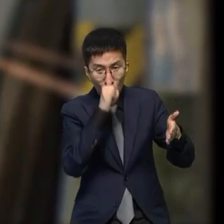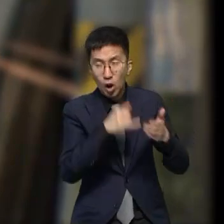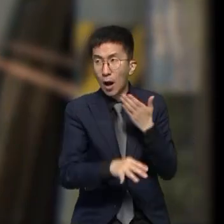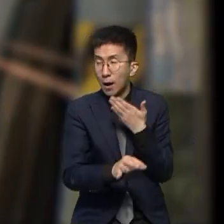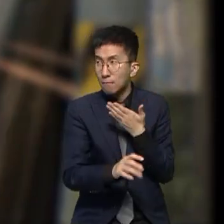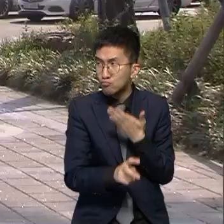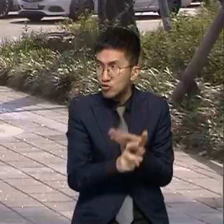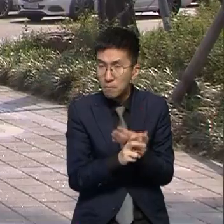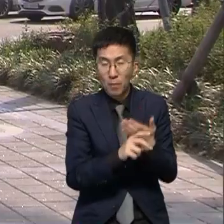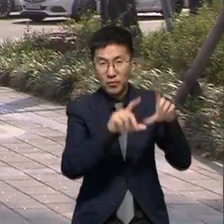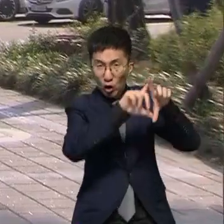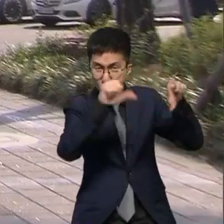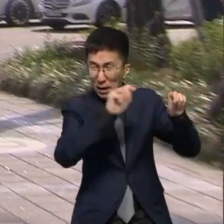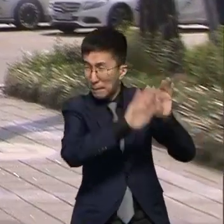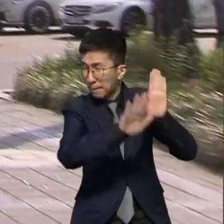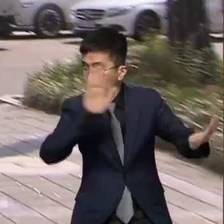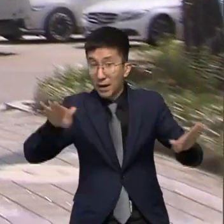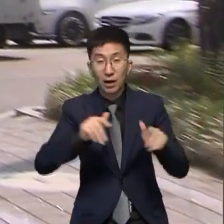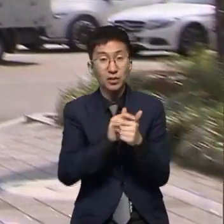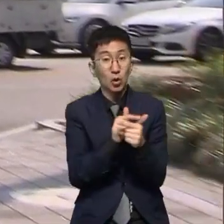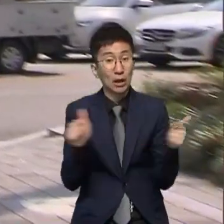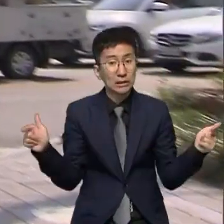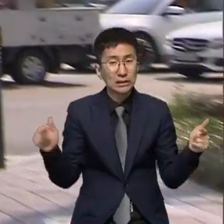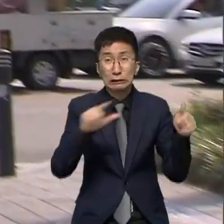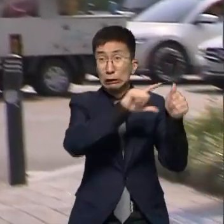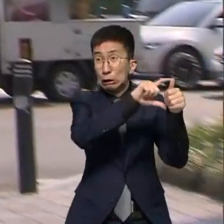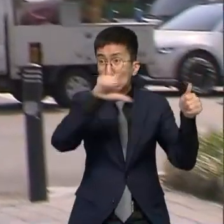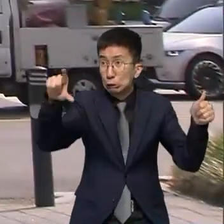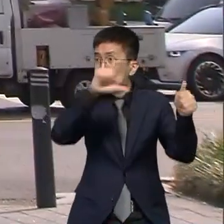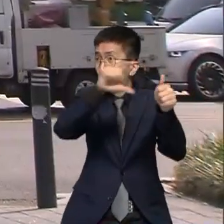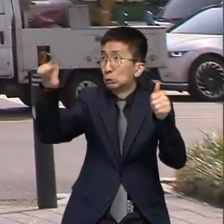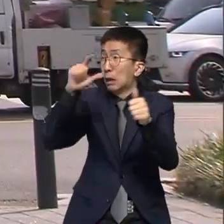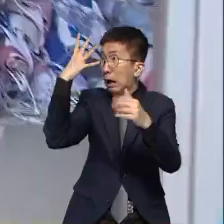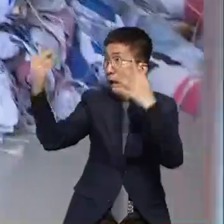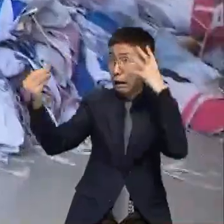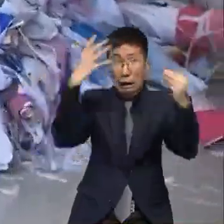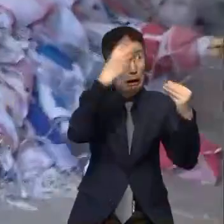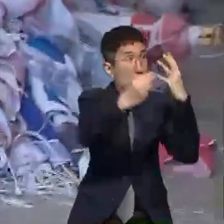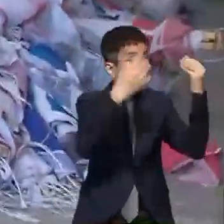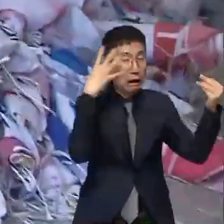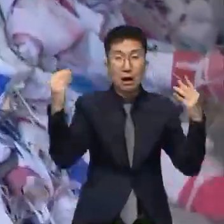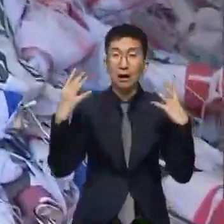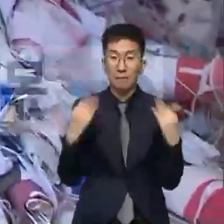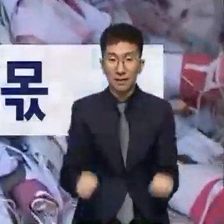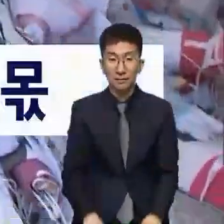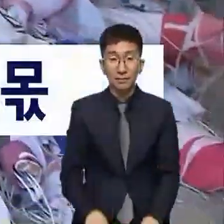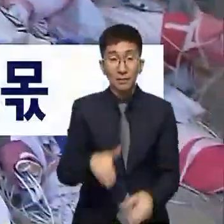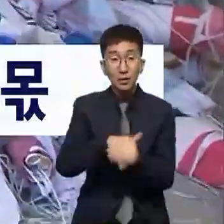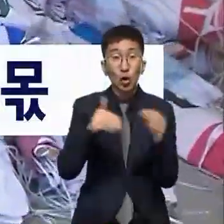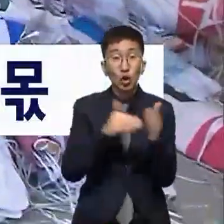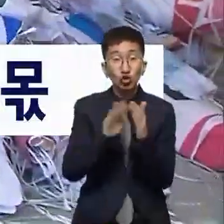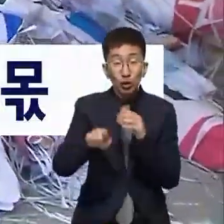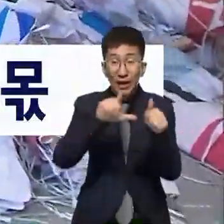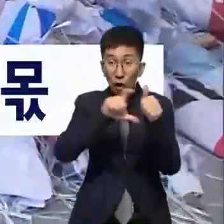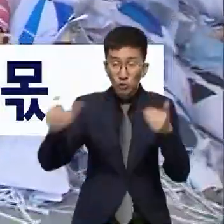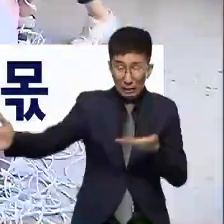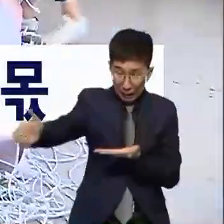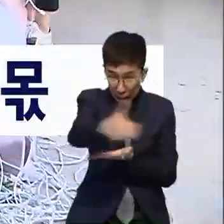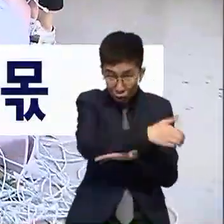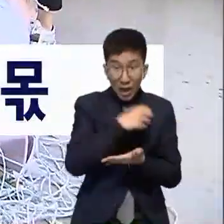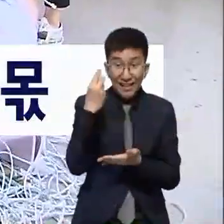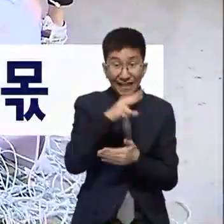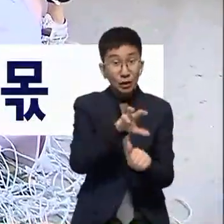불법 현수막까지 치면 시민이 다니는 거리는 현수막으로 넘쳐납니다. 선거가 끝나고 현수막을 수거해 재활용하는